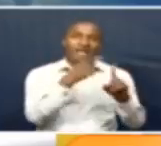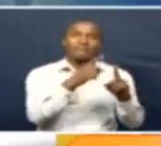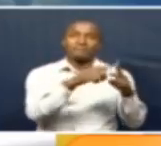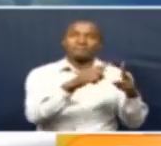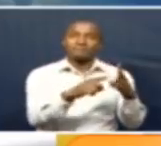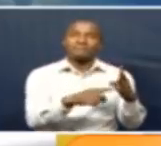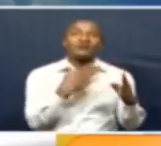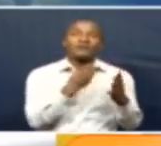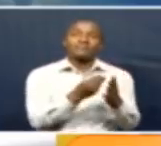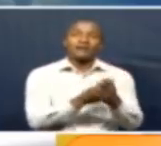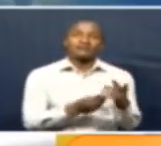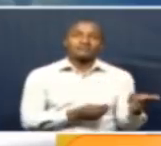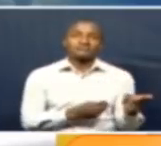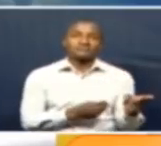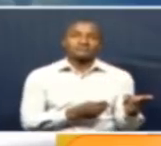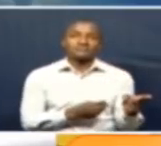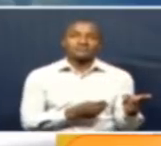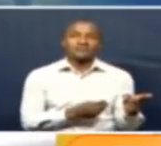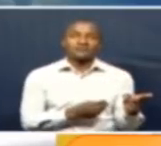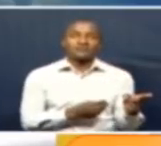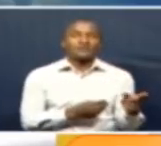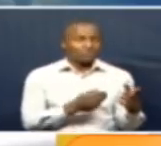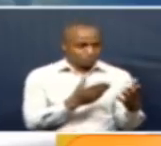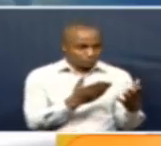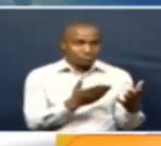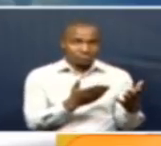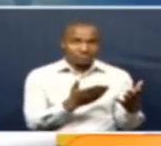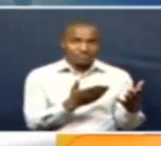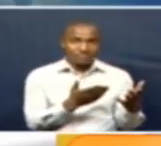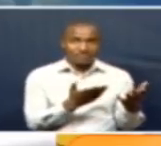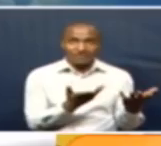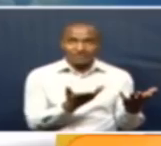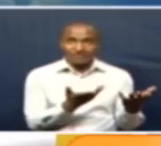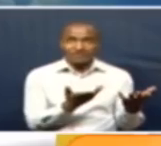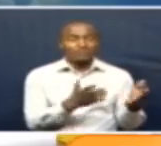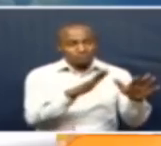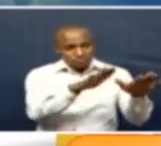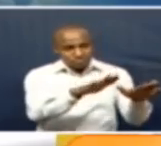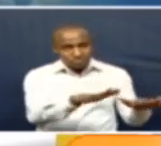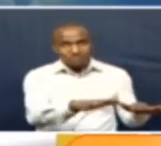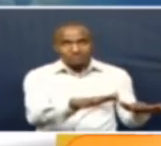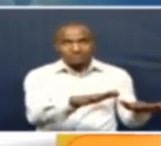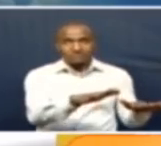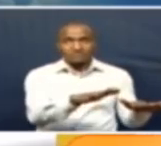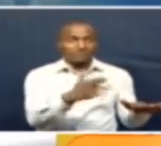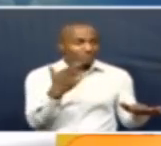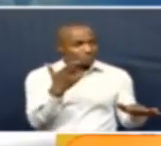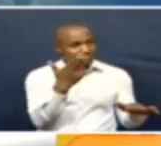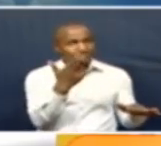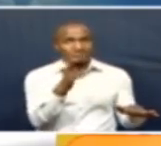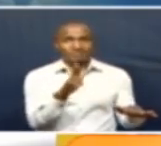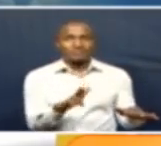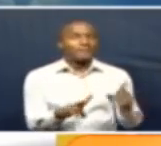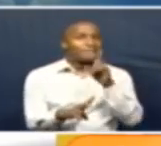mimi nataka pesa. Sasa unajua unaweza kuwa sasa utakuwa cool kwa sababu already ushaona buduki na nimekuonyesha ikiwa